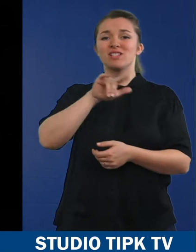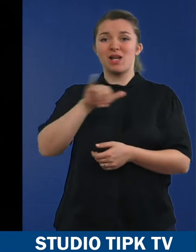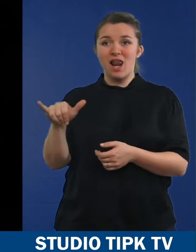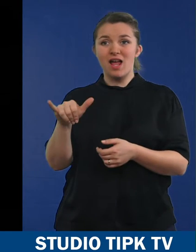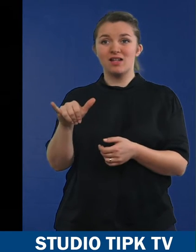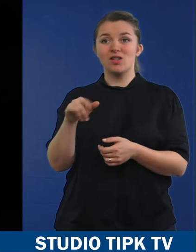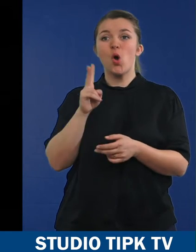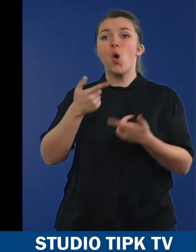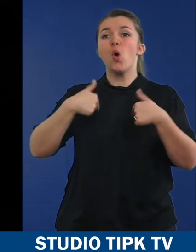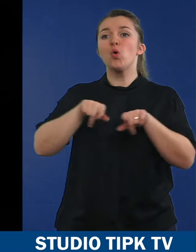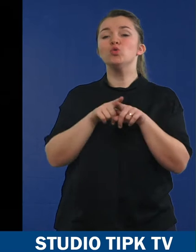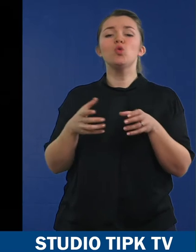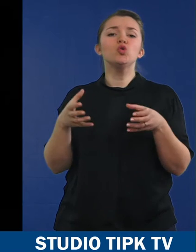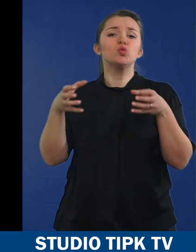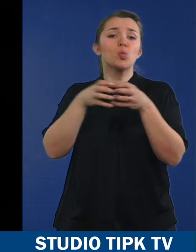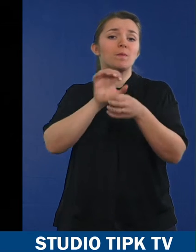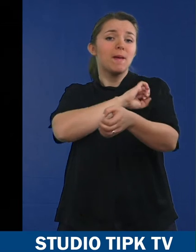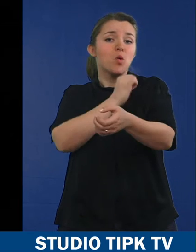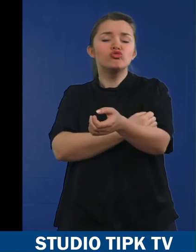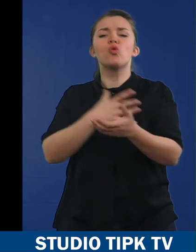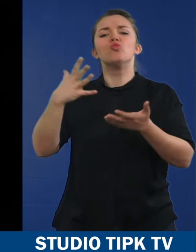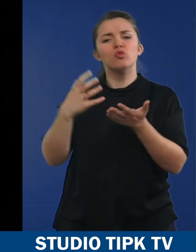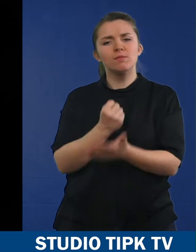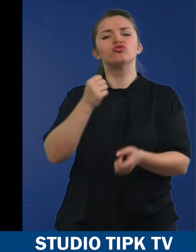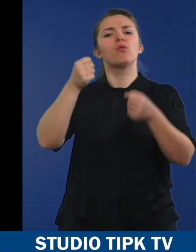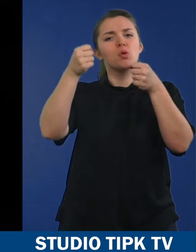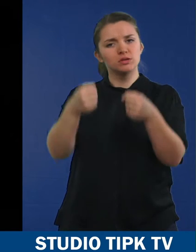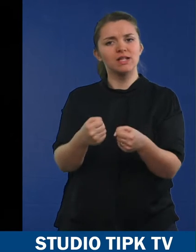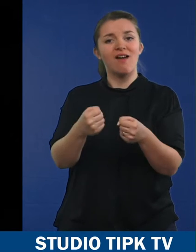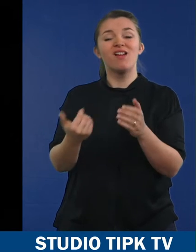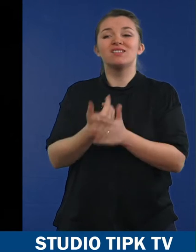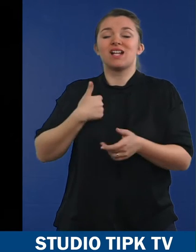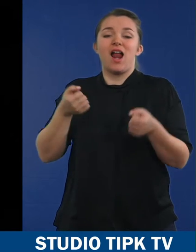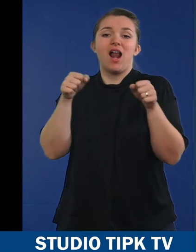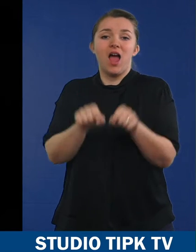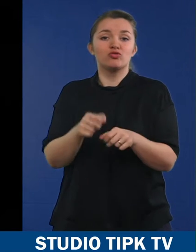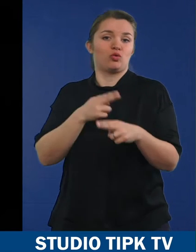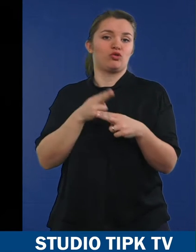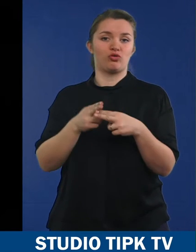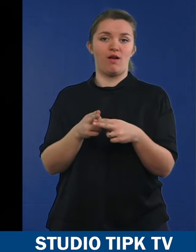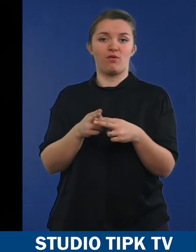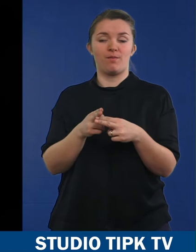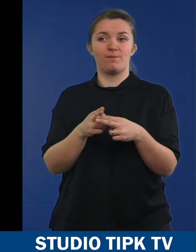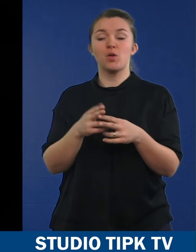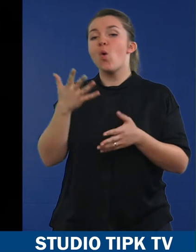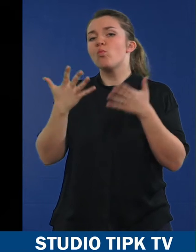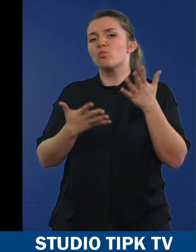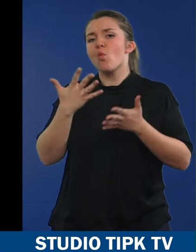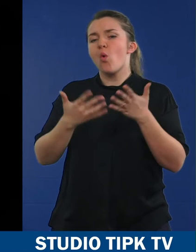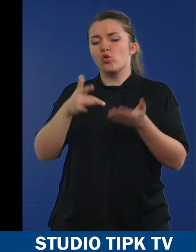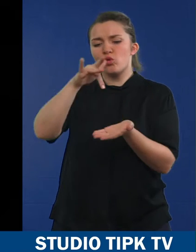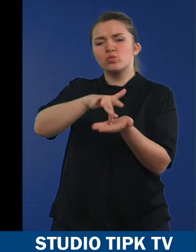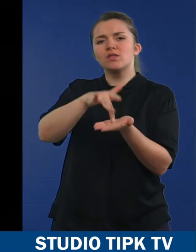letih, ko smo skupne moči uspešno zastavili za lastno državo. Morda v